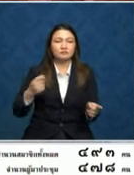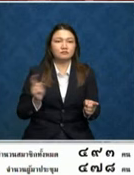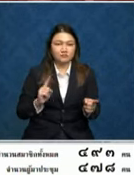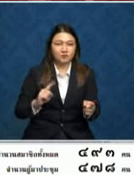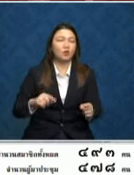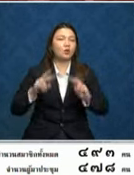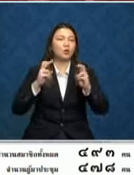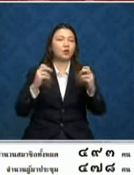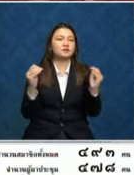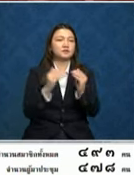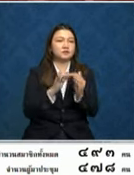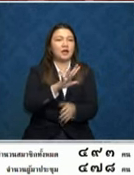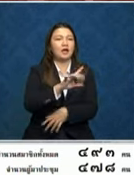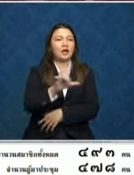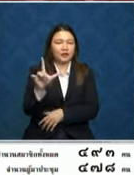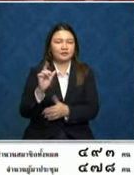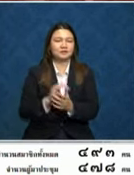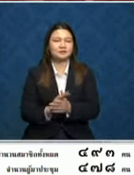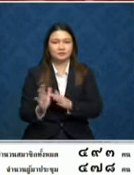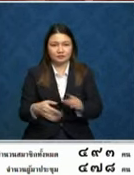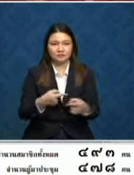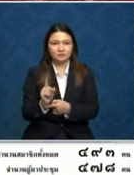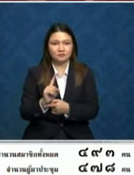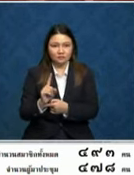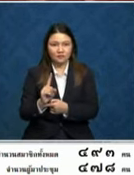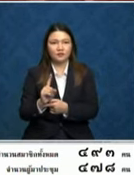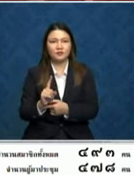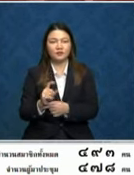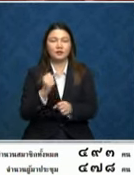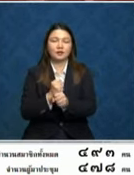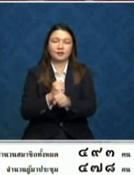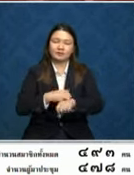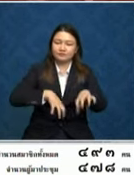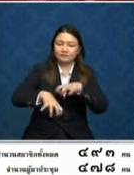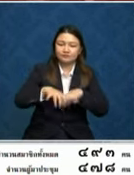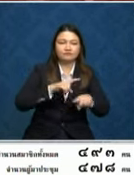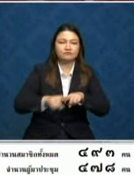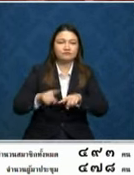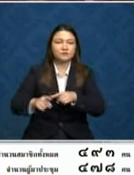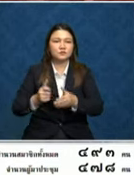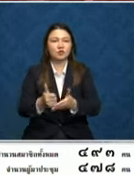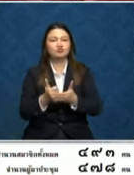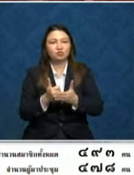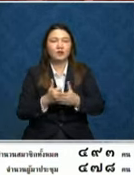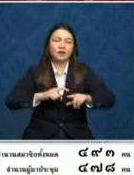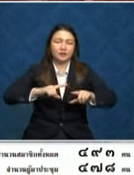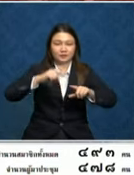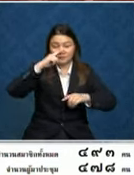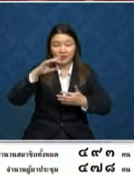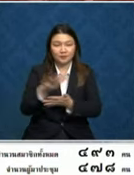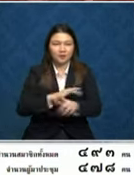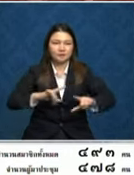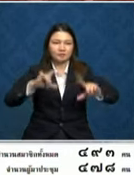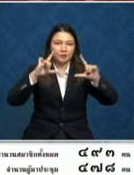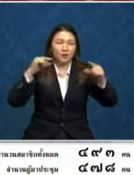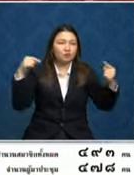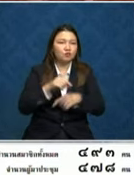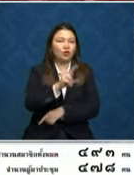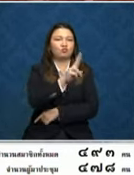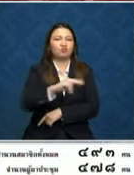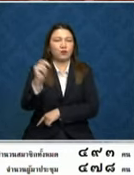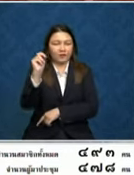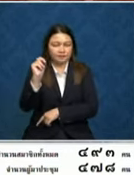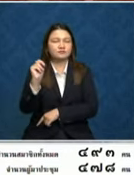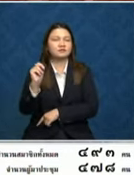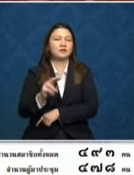ทธินะคะกว่า5ล้านบาทด้วยกันค่าใช้จ่ายในการดำเนินงานนะคะส่งเสริมบทบาทของไทยในเวทีประชุมใหญ่ของ UN นะคะกว่า30